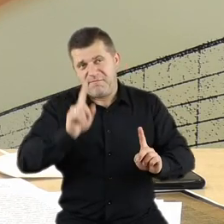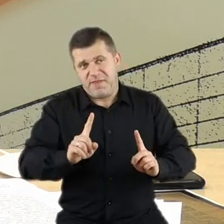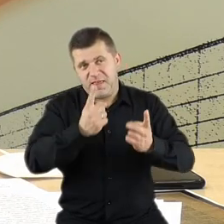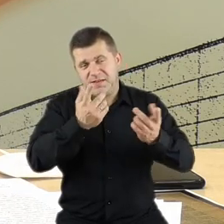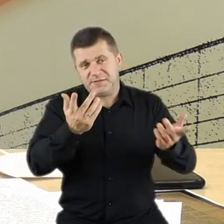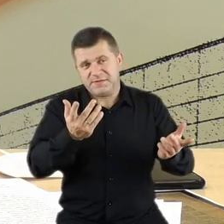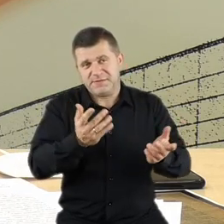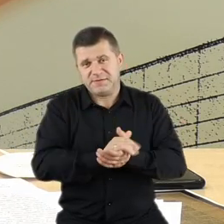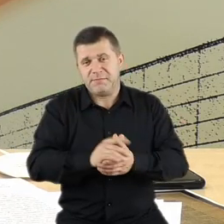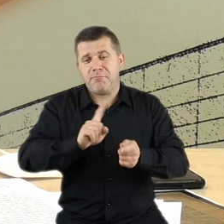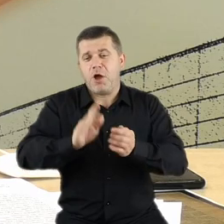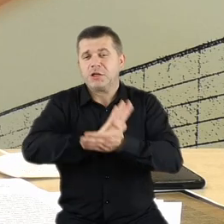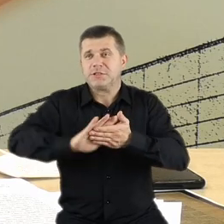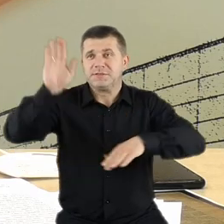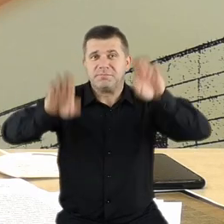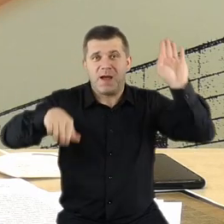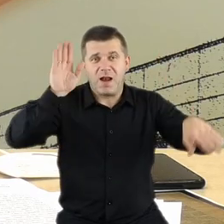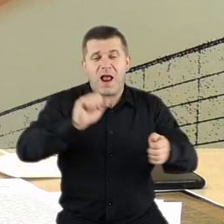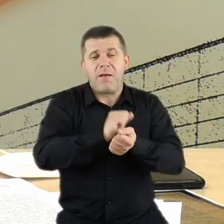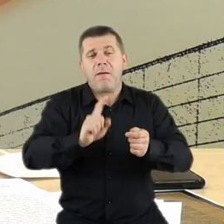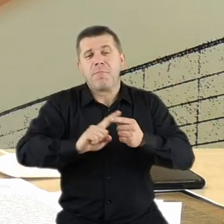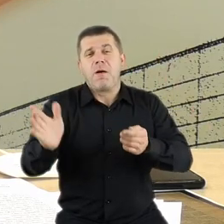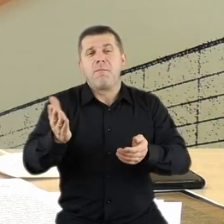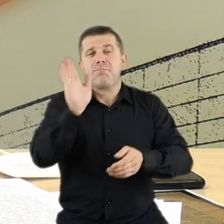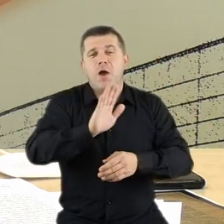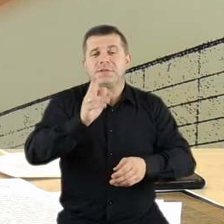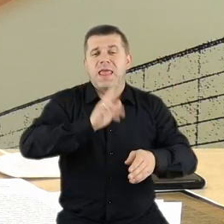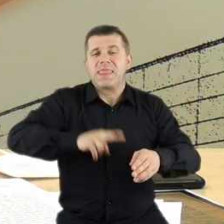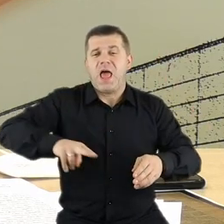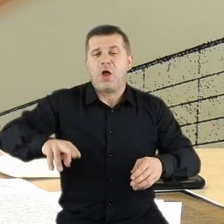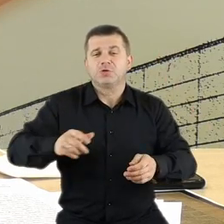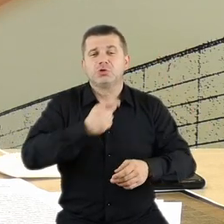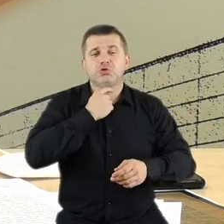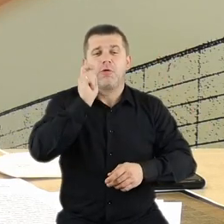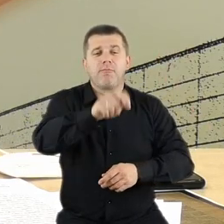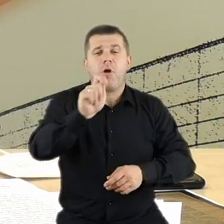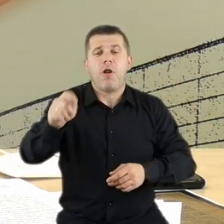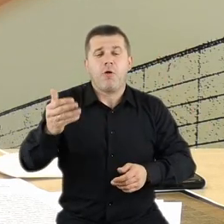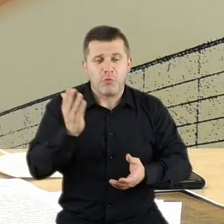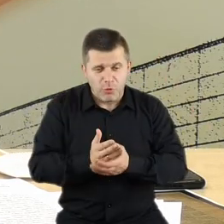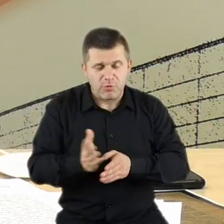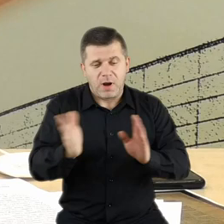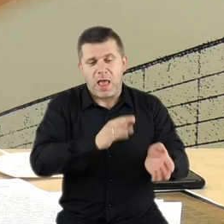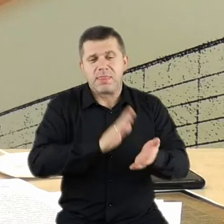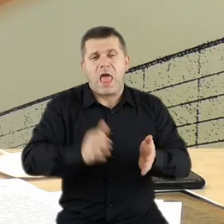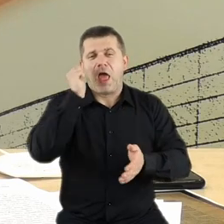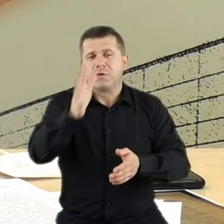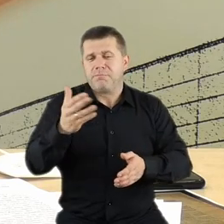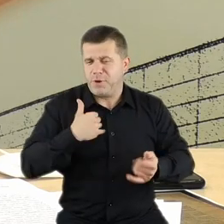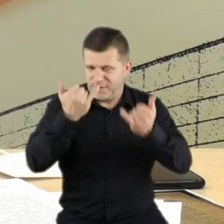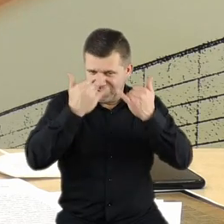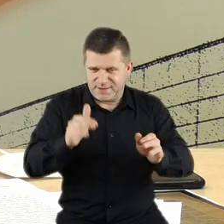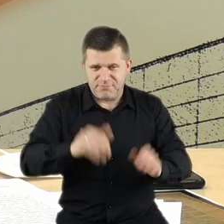albo po Bożym Narodzeniu jak ksiądz chodzi po kolędzie A na co dzień to było Ignacy No można sobie wyobrazić